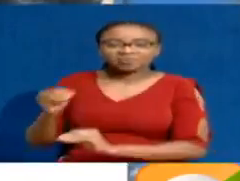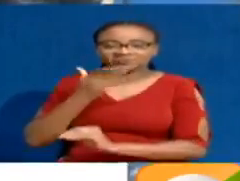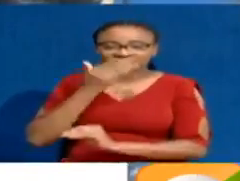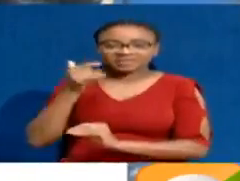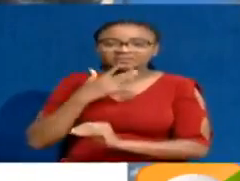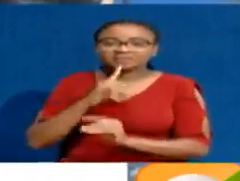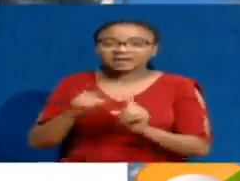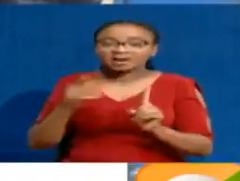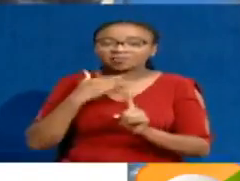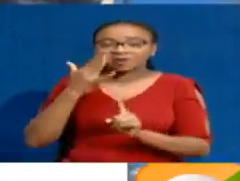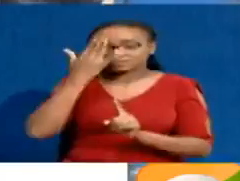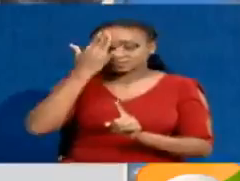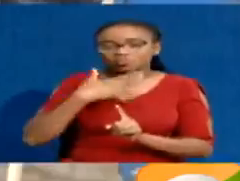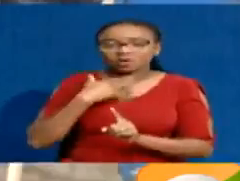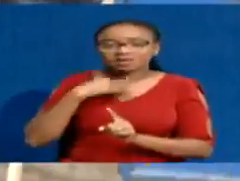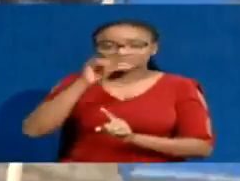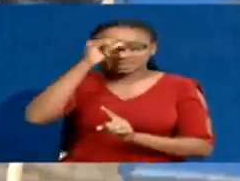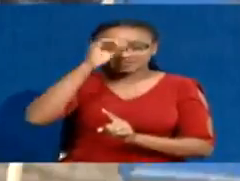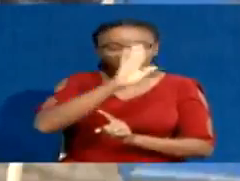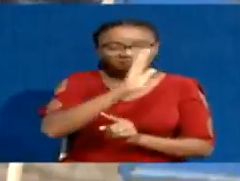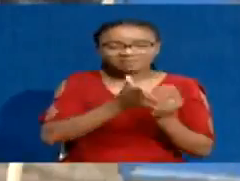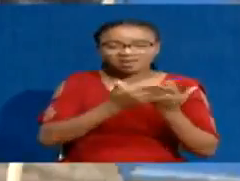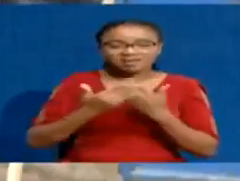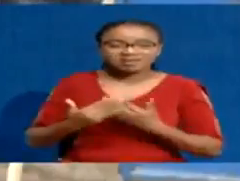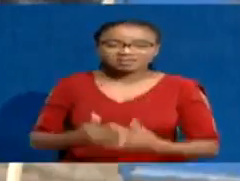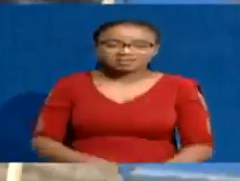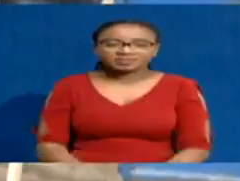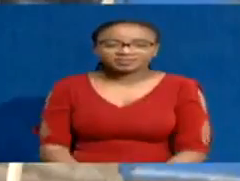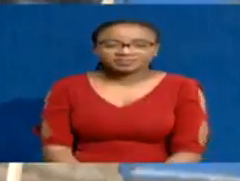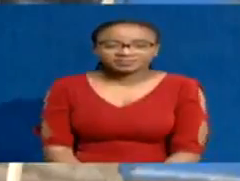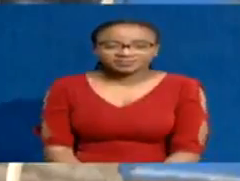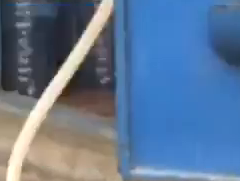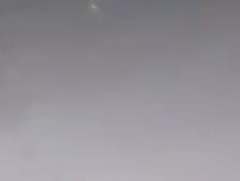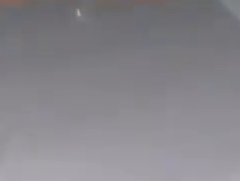kuweza kuwasaidia. Francis Mtulaki, Ringa Citizen, Mombasa.